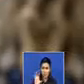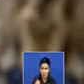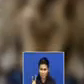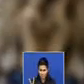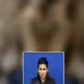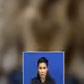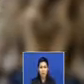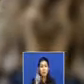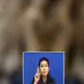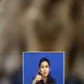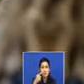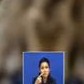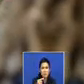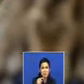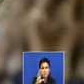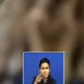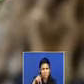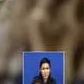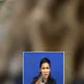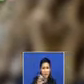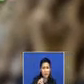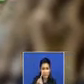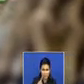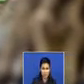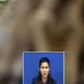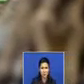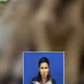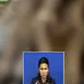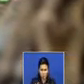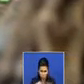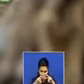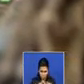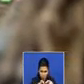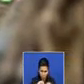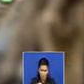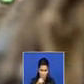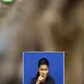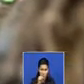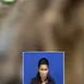P52 และตัวเมียอีกตัวชื่อ P51โดยนักวิจัยพบสิงโต